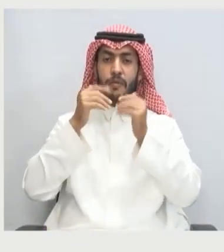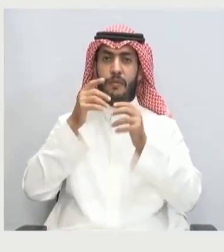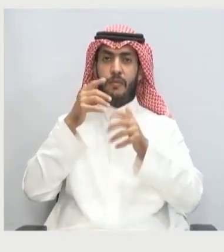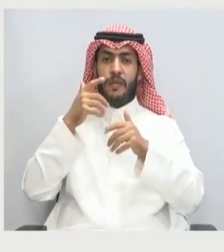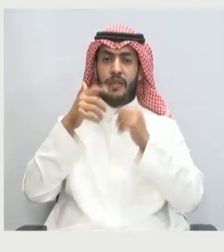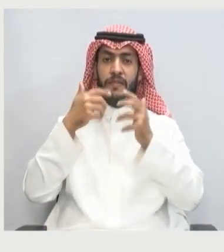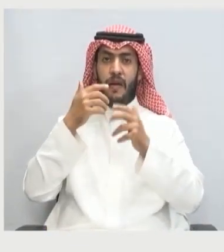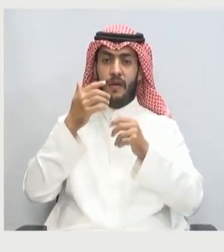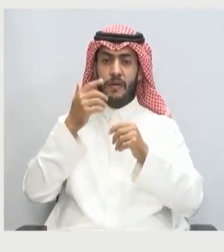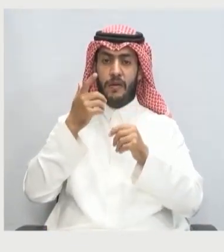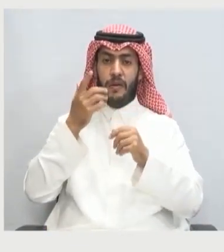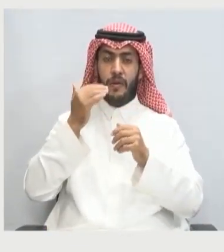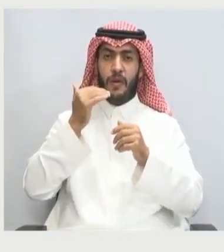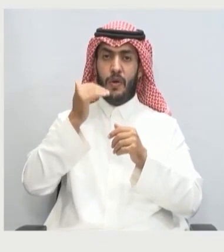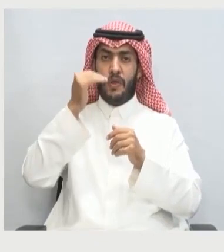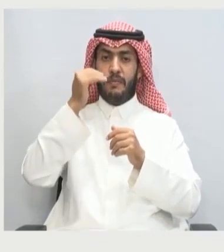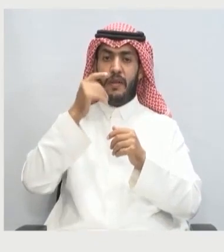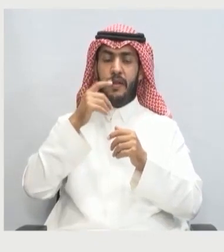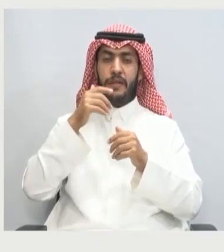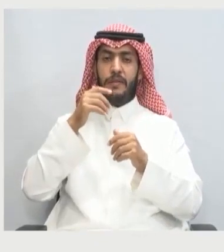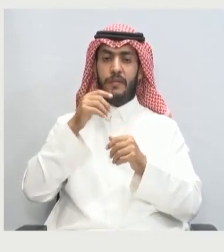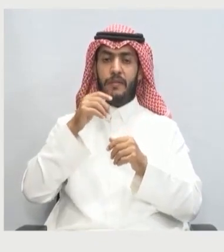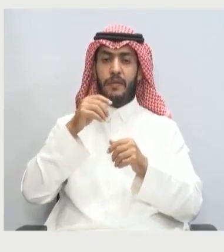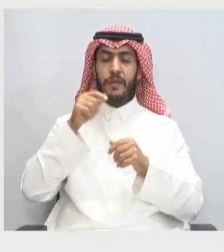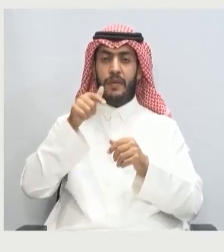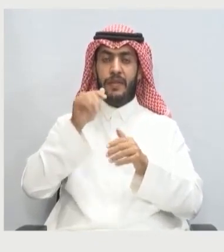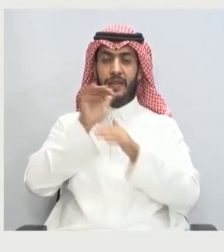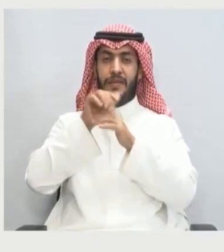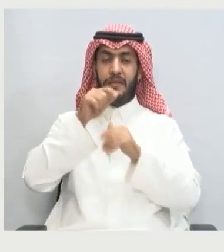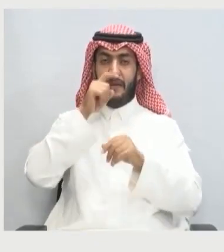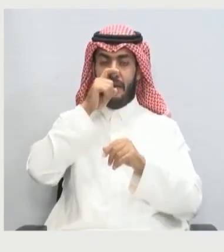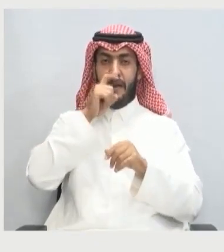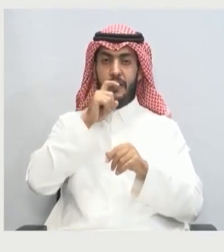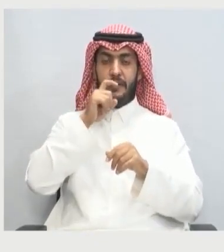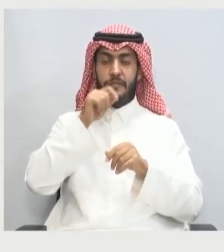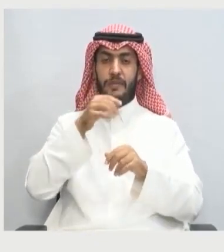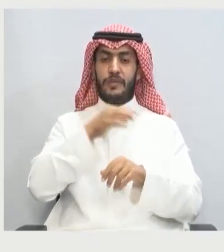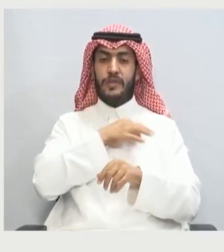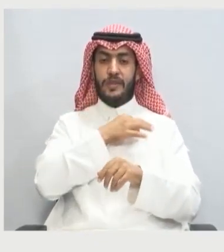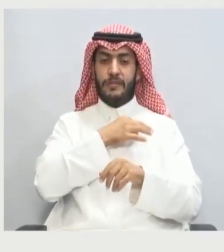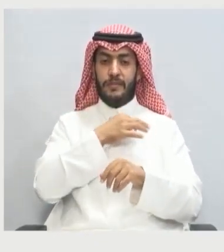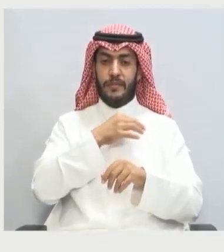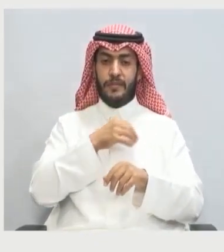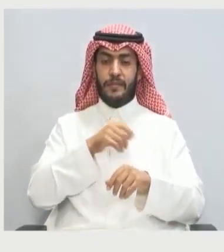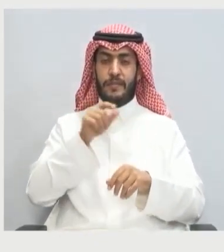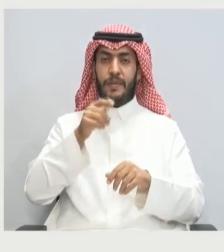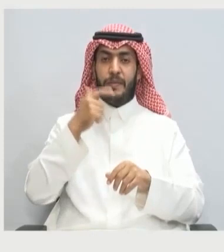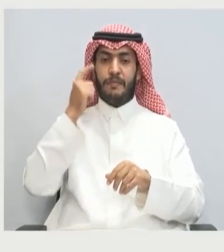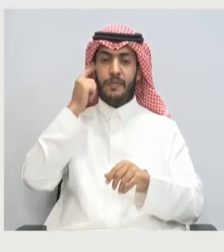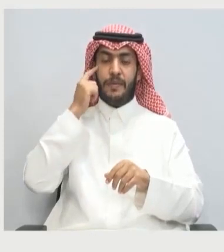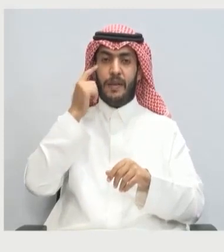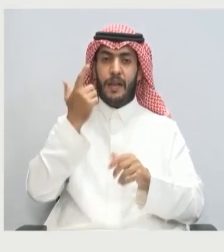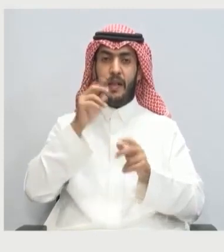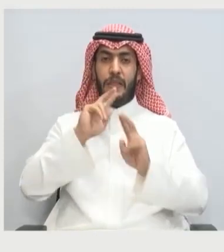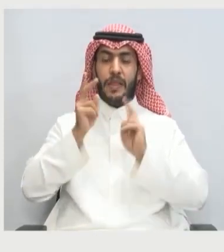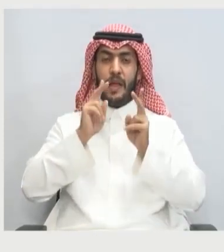المعادله لا طبعا لابد وذكرنا هذا في الحصه الاولى من هذا الدرس لابد ان يكون تجريبيه اذا من خلال معرفه تاثير